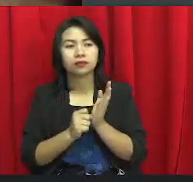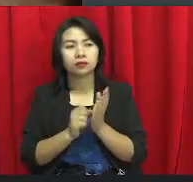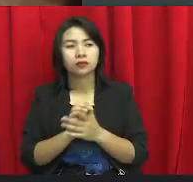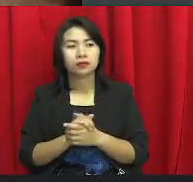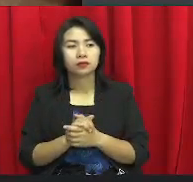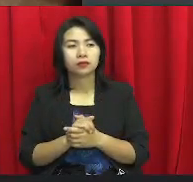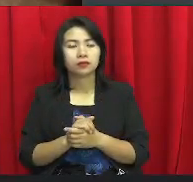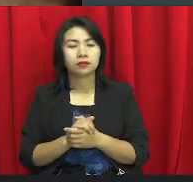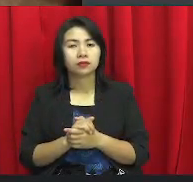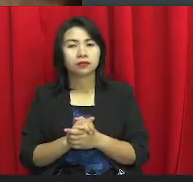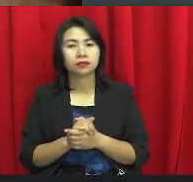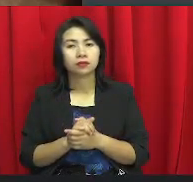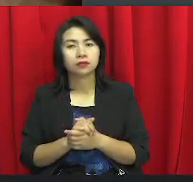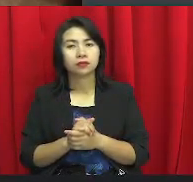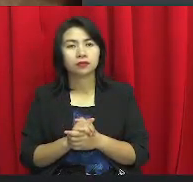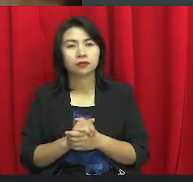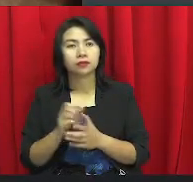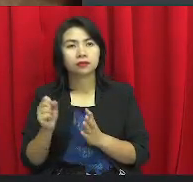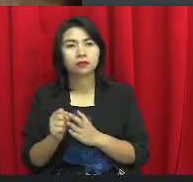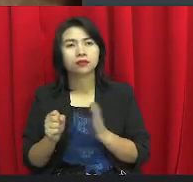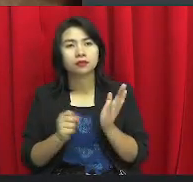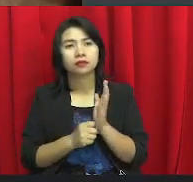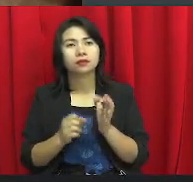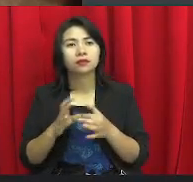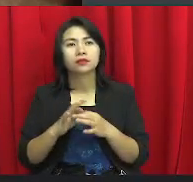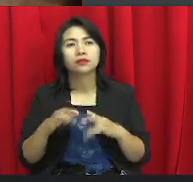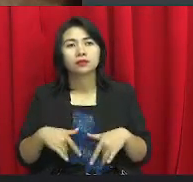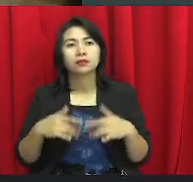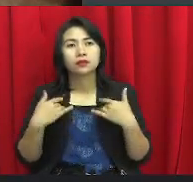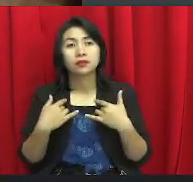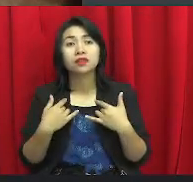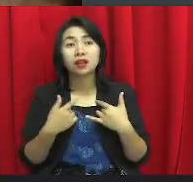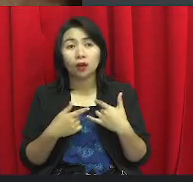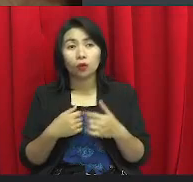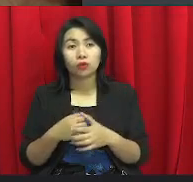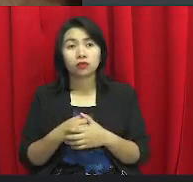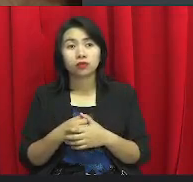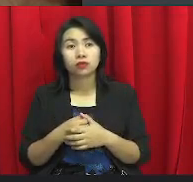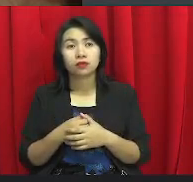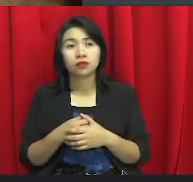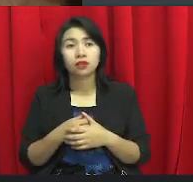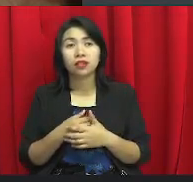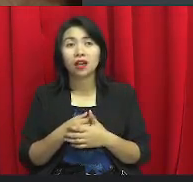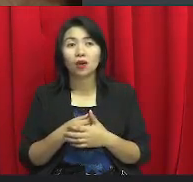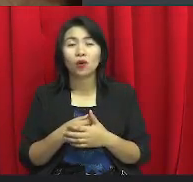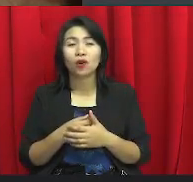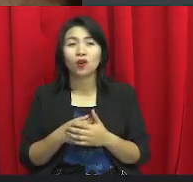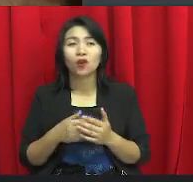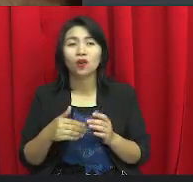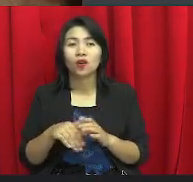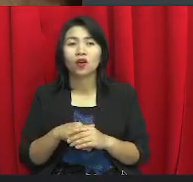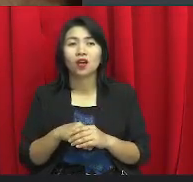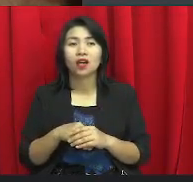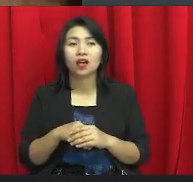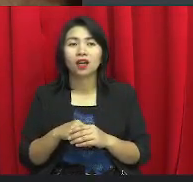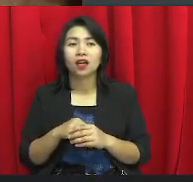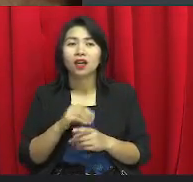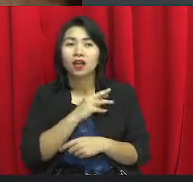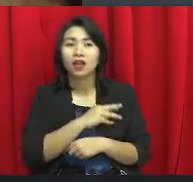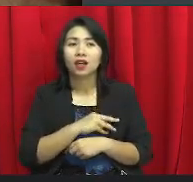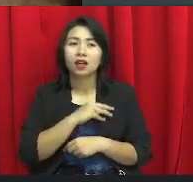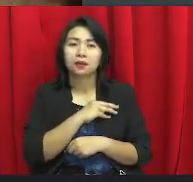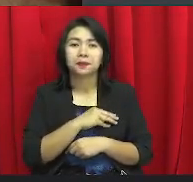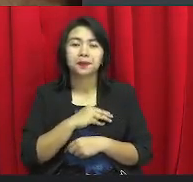nag-set ng standard ng buhay ng mananampalataya po niya. So ngayon dito po sa mission field, ito po